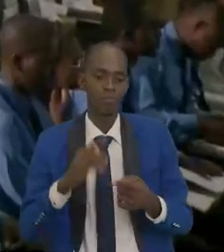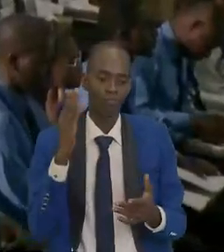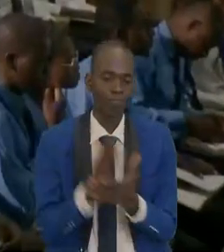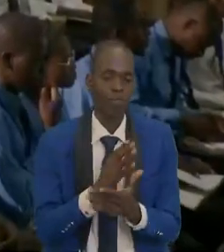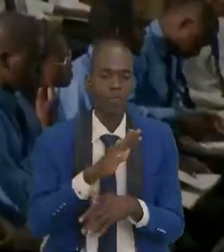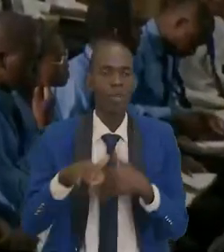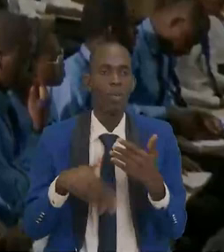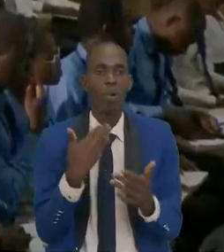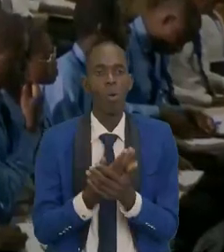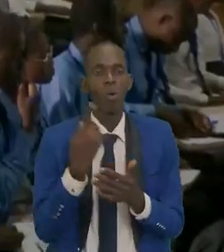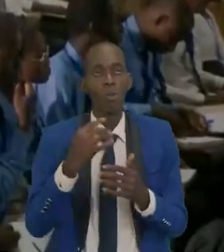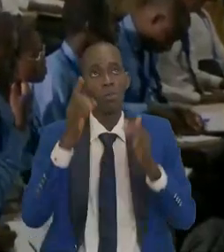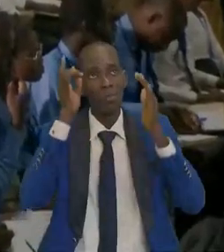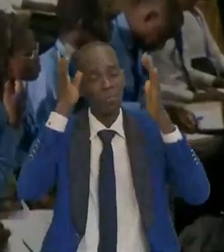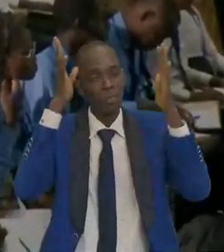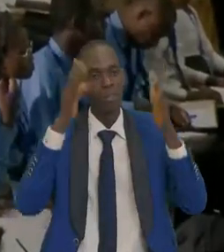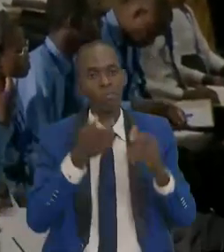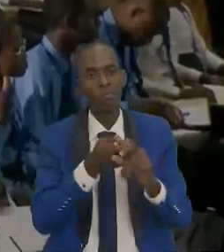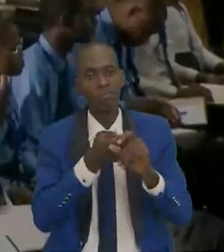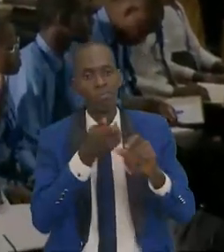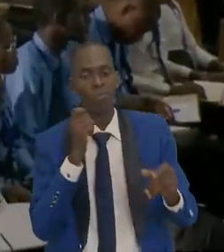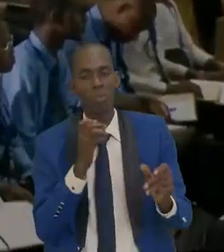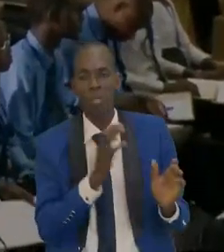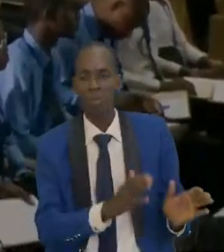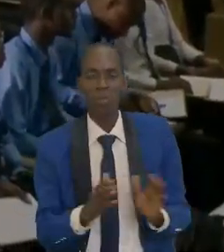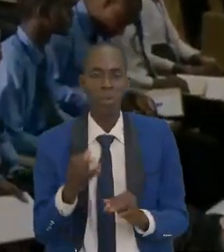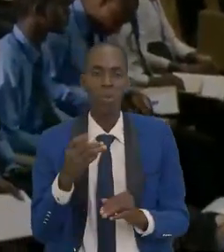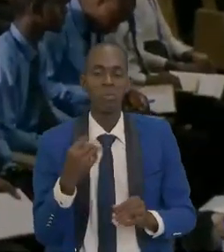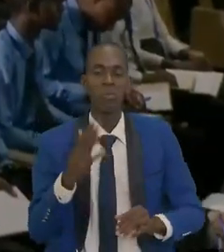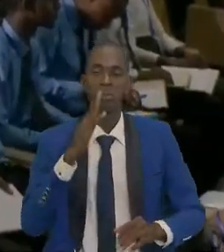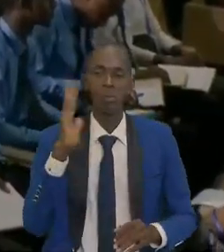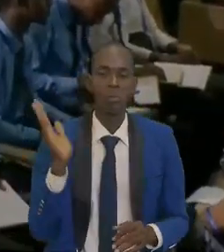tous les traits enflammés du malin.